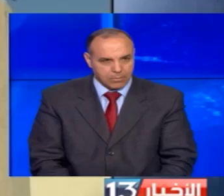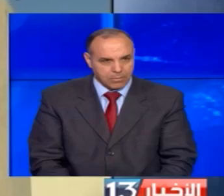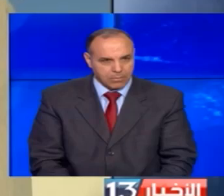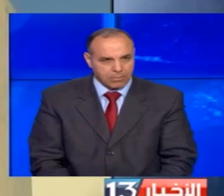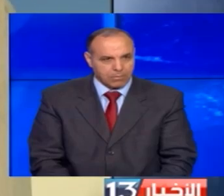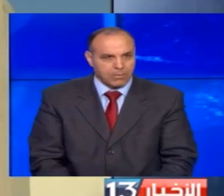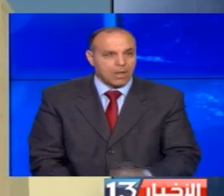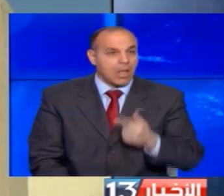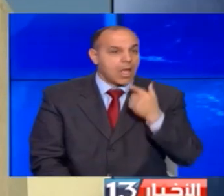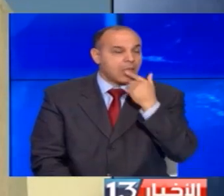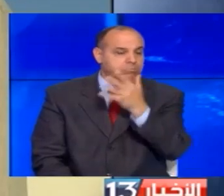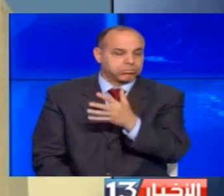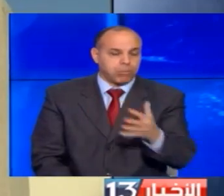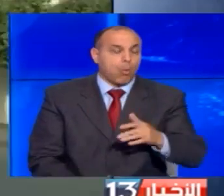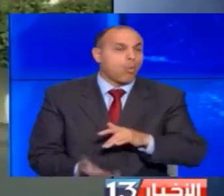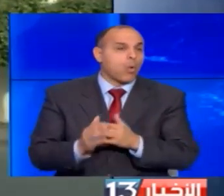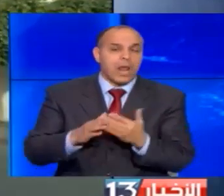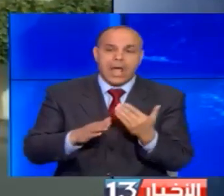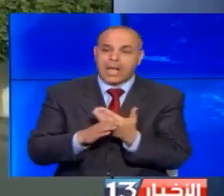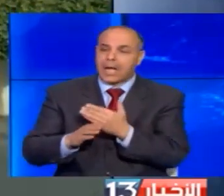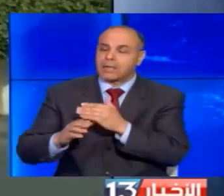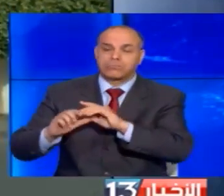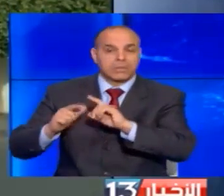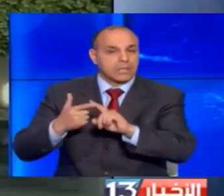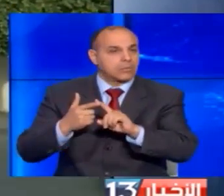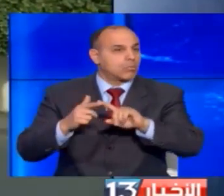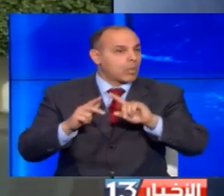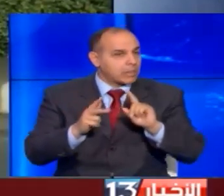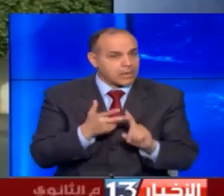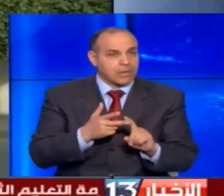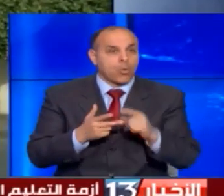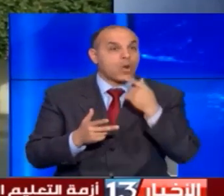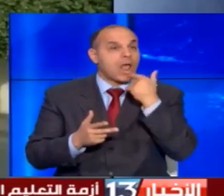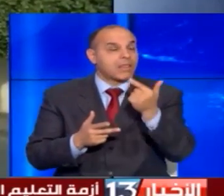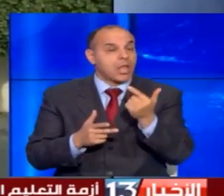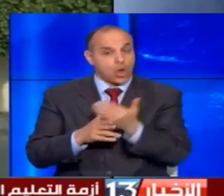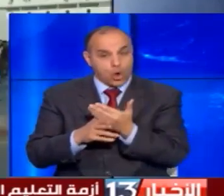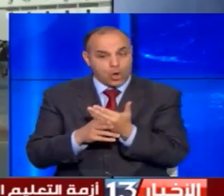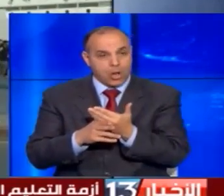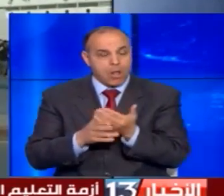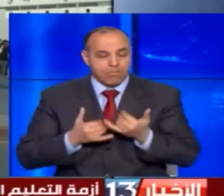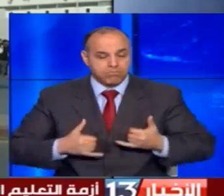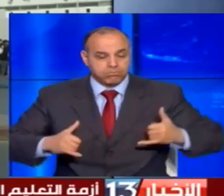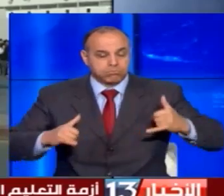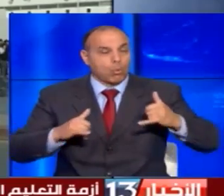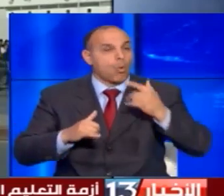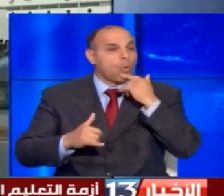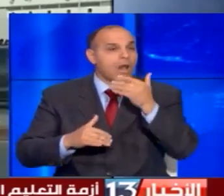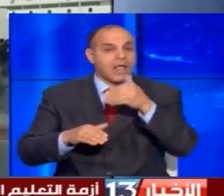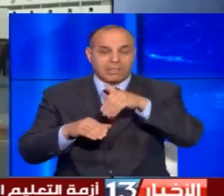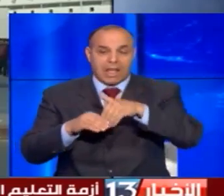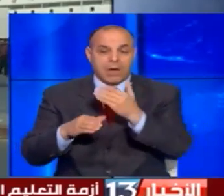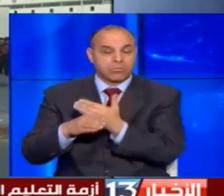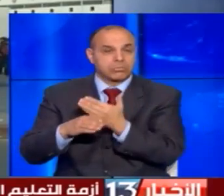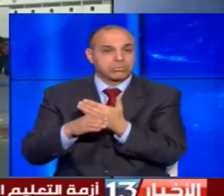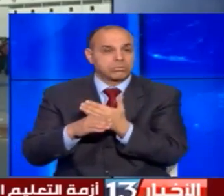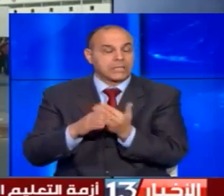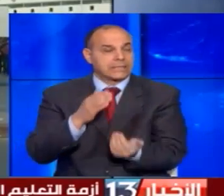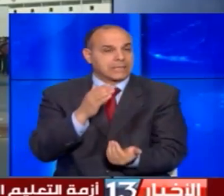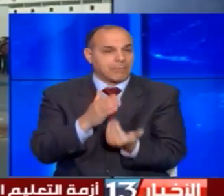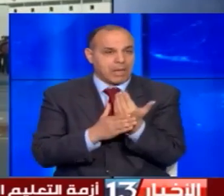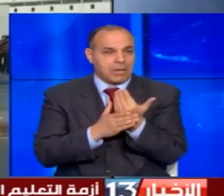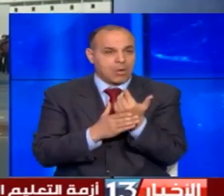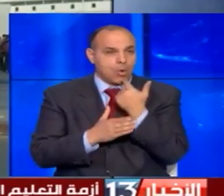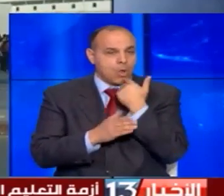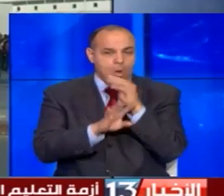هاجر تلاميذ عدد من المدارس الإعدادية والمعاهد الثانوية مقاعد الدراسة بمؤسساتهم التربوية هذا الصباح،